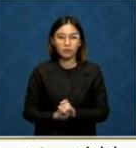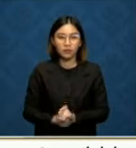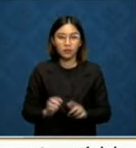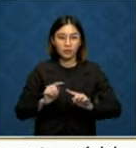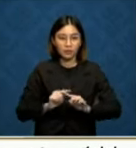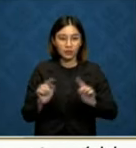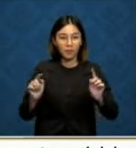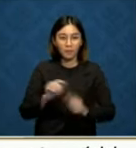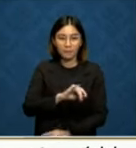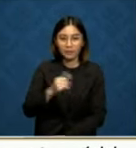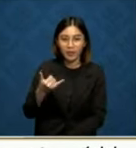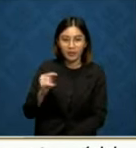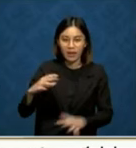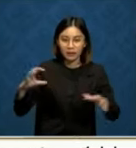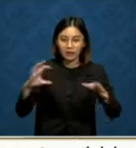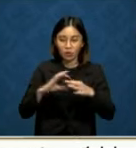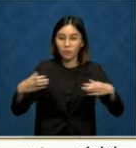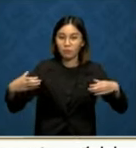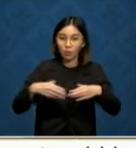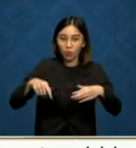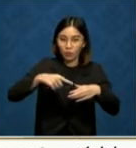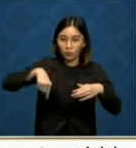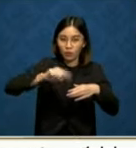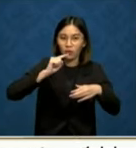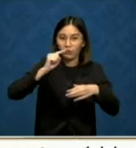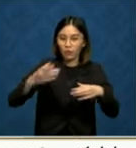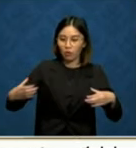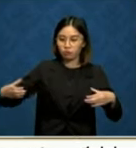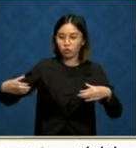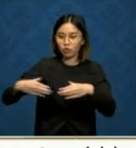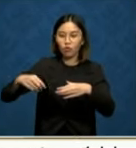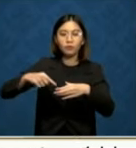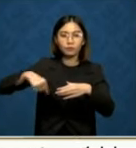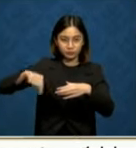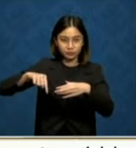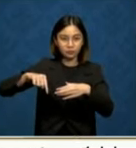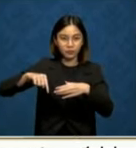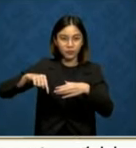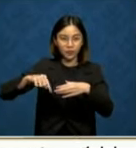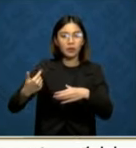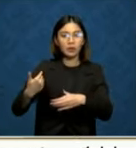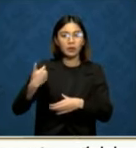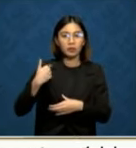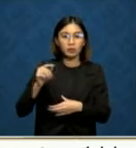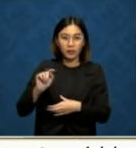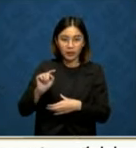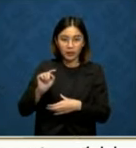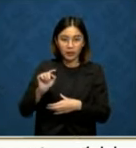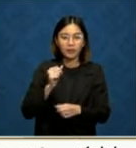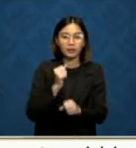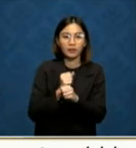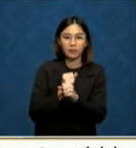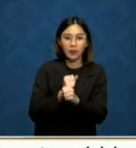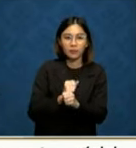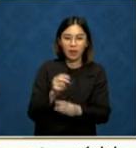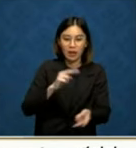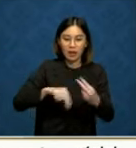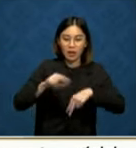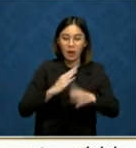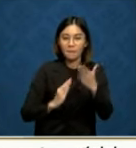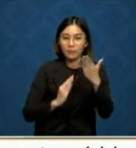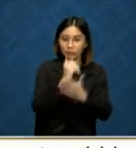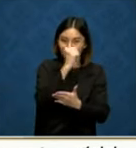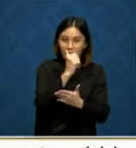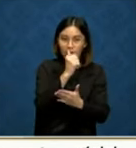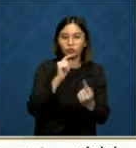บางคดีก็เป็คดีกลุมที่ฟองรวมกันแล้วก็มีสามารถดำเนินการสำเร็จไ่